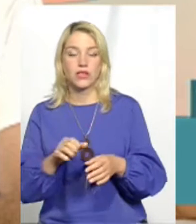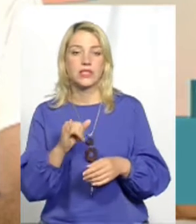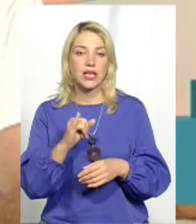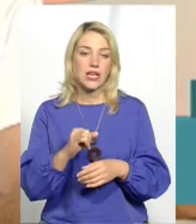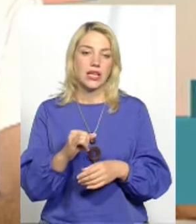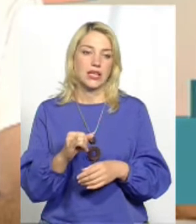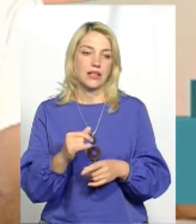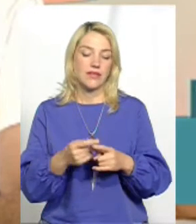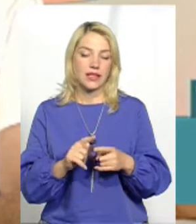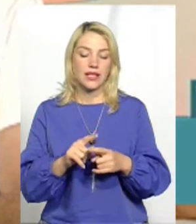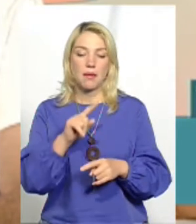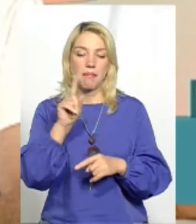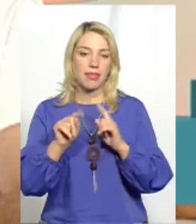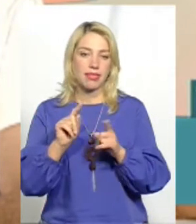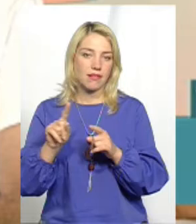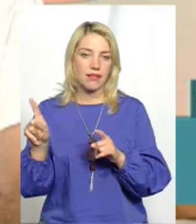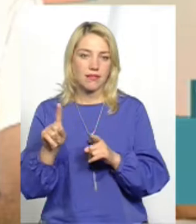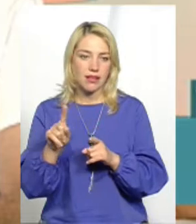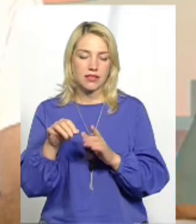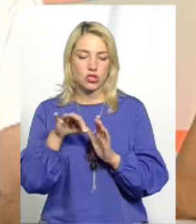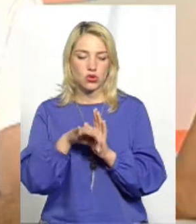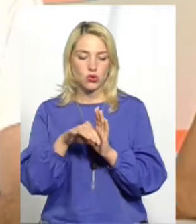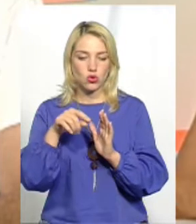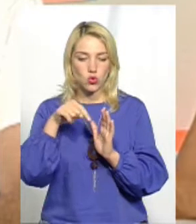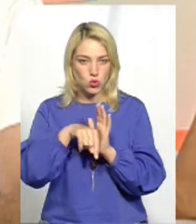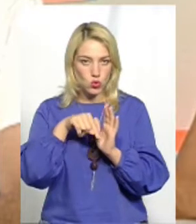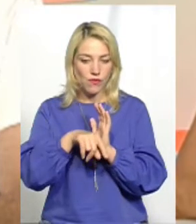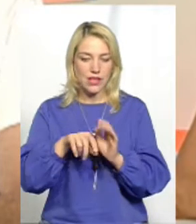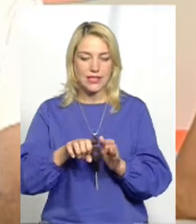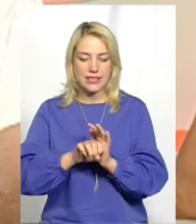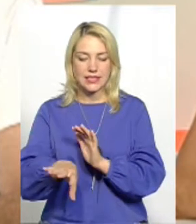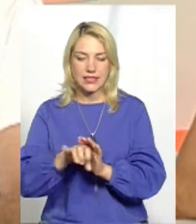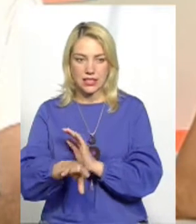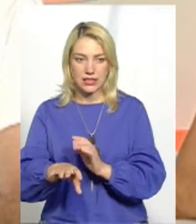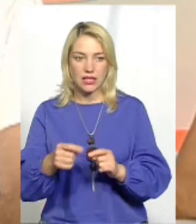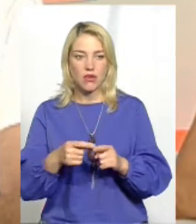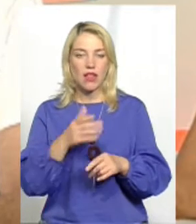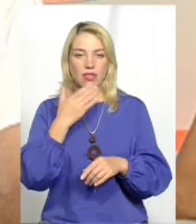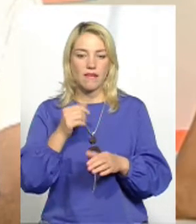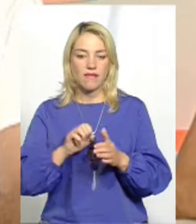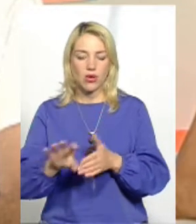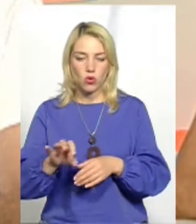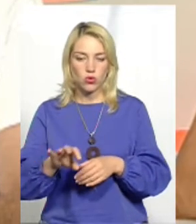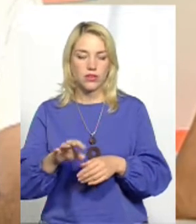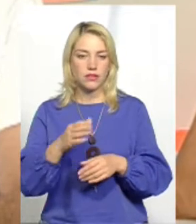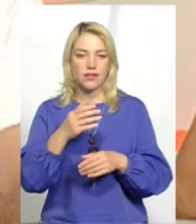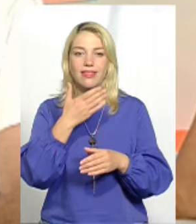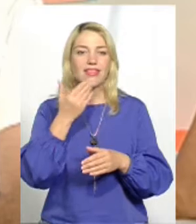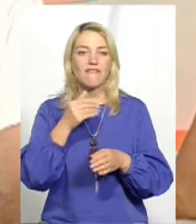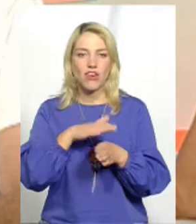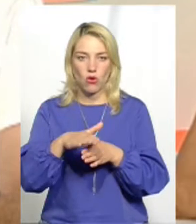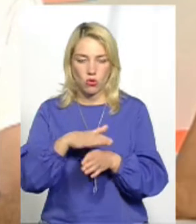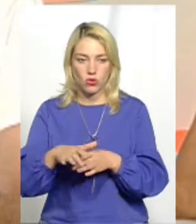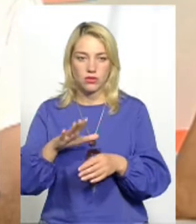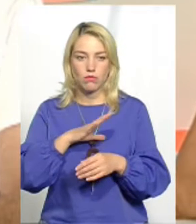В тих питаннях, які стосувалися скиду, вони фактично не виконувалися. Були з нашої сторони були